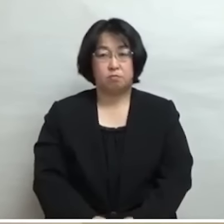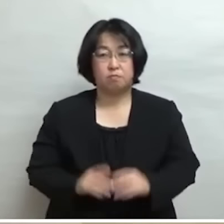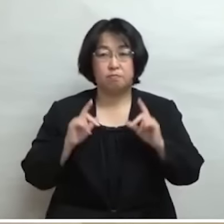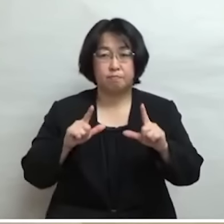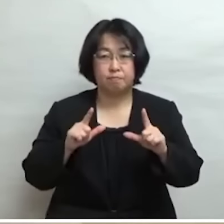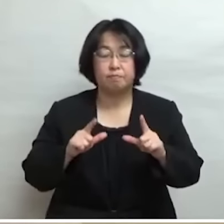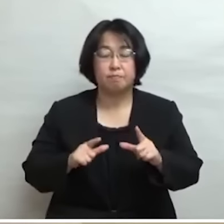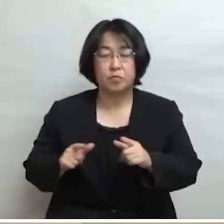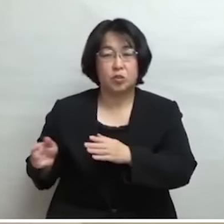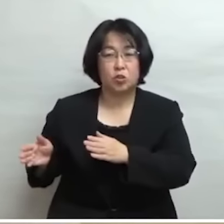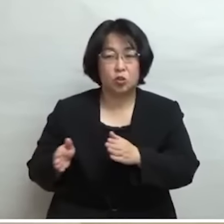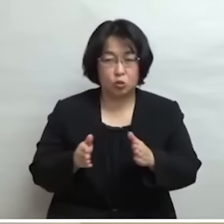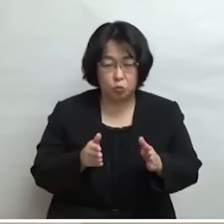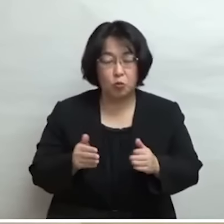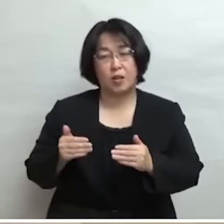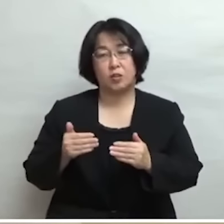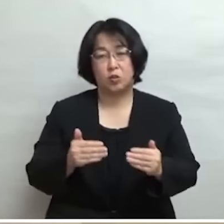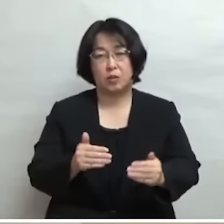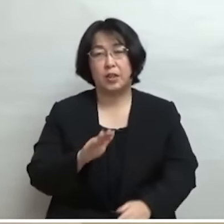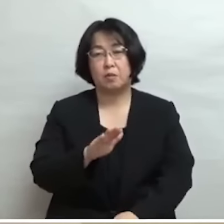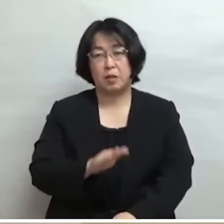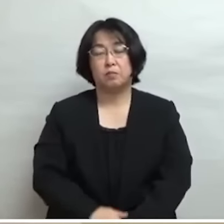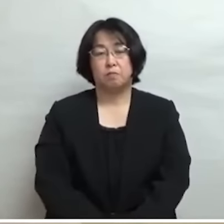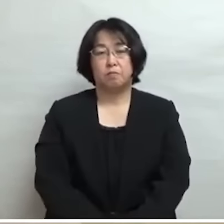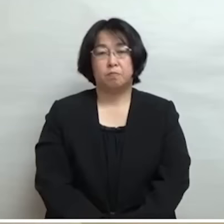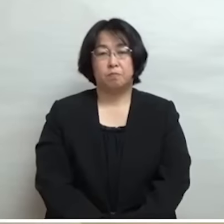準備は進めさせていただいています。 はい。で、